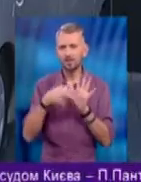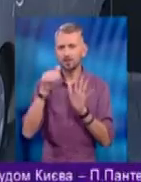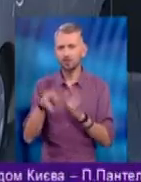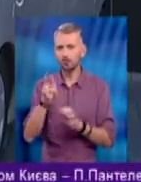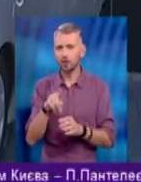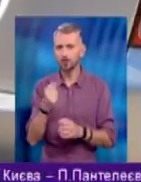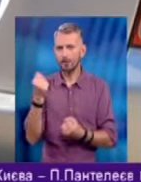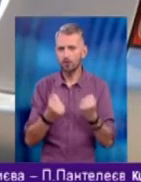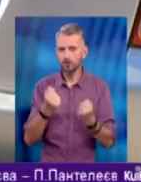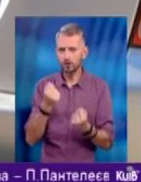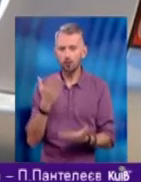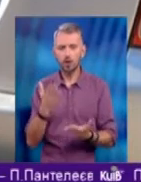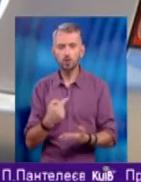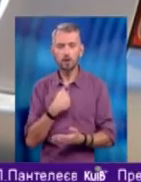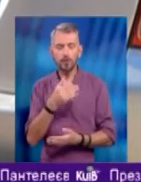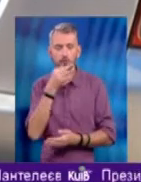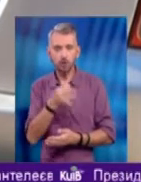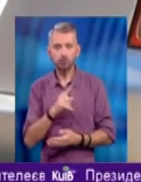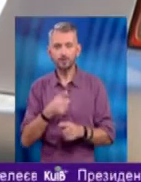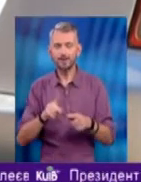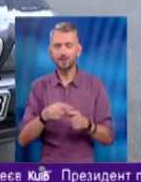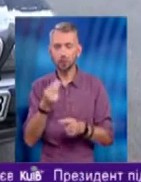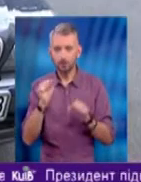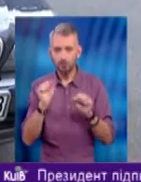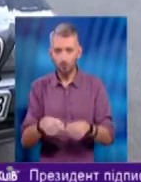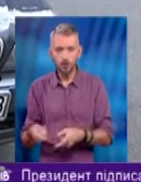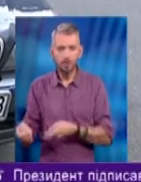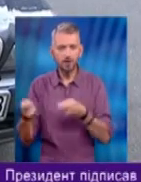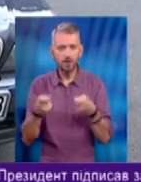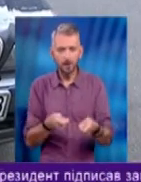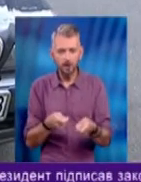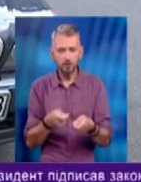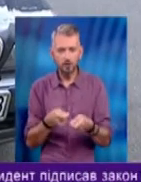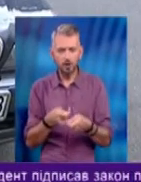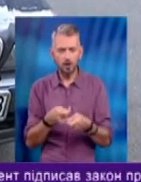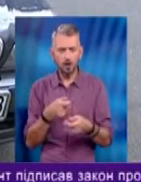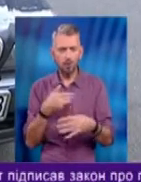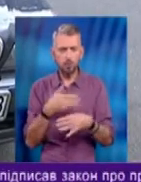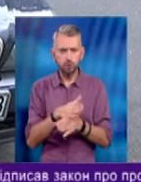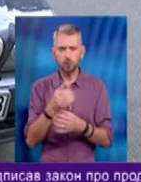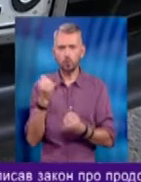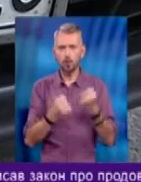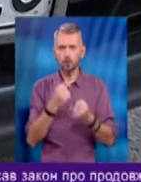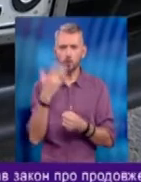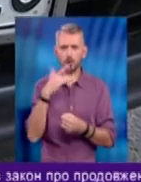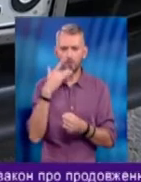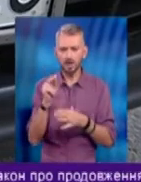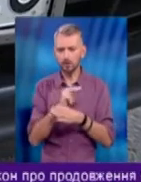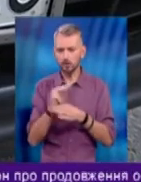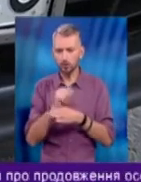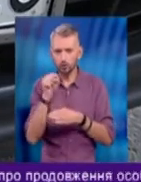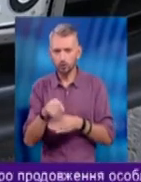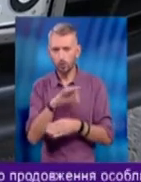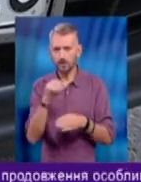доларів за машину. А якщо я вам скажу, що за ці гроші можна привезти побиту машину з Америки, відреставрувати її тут,